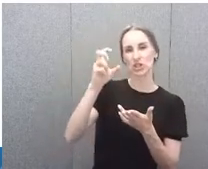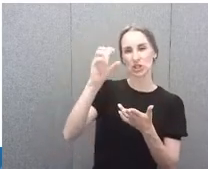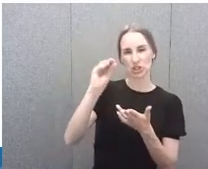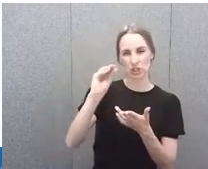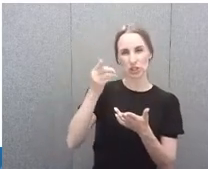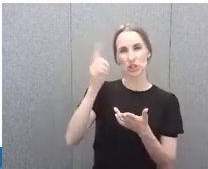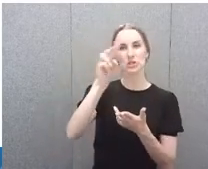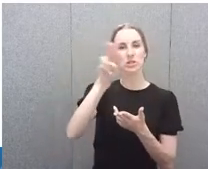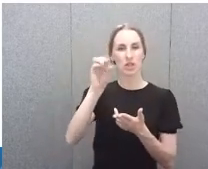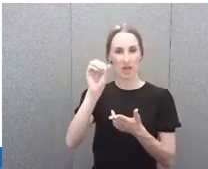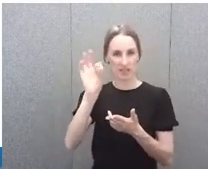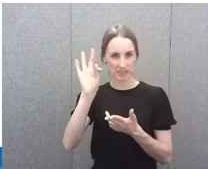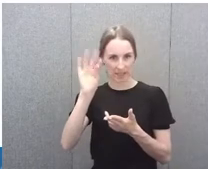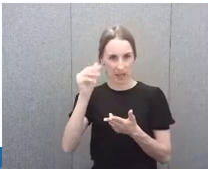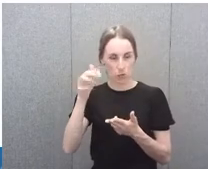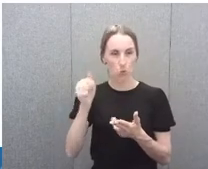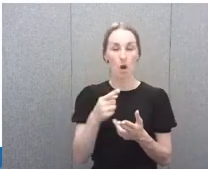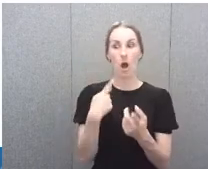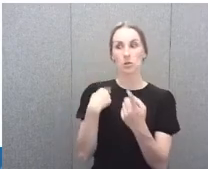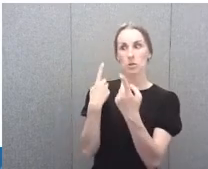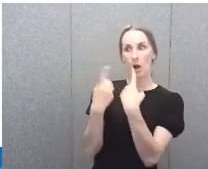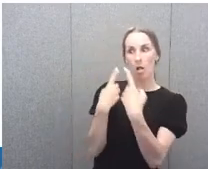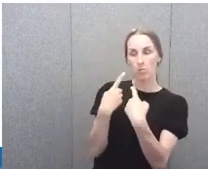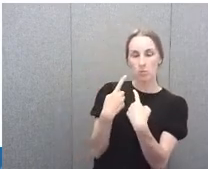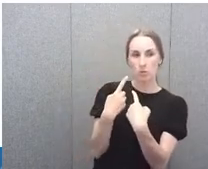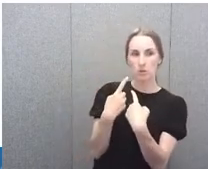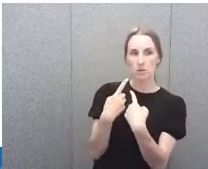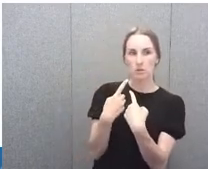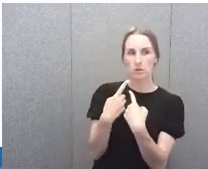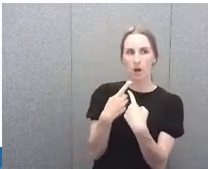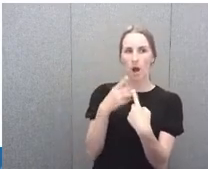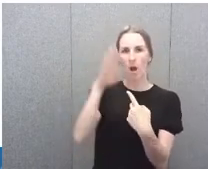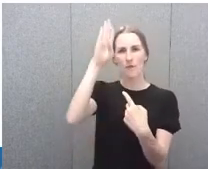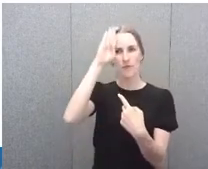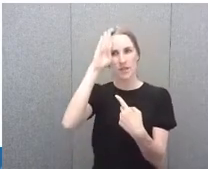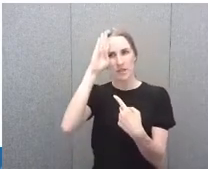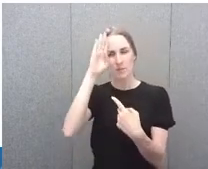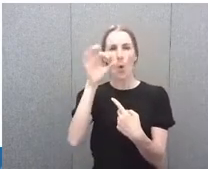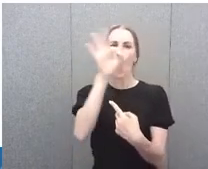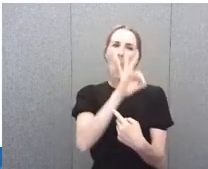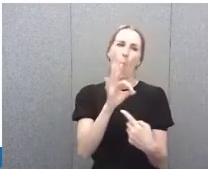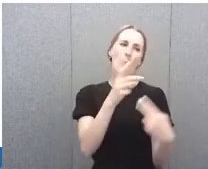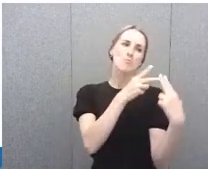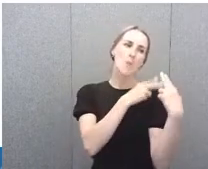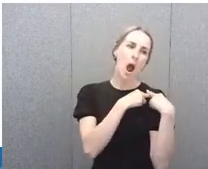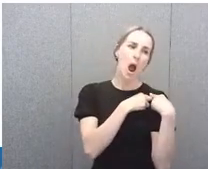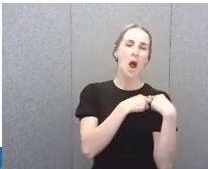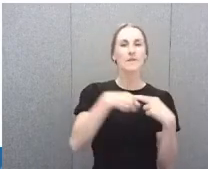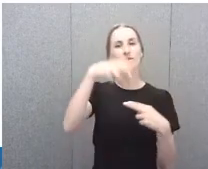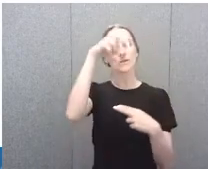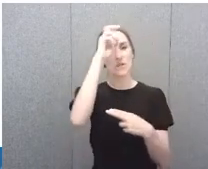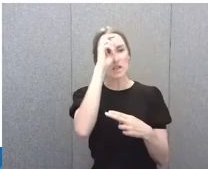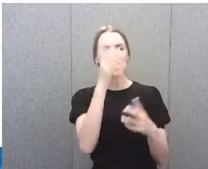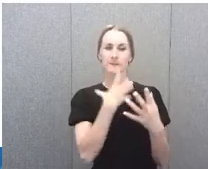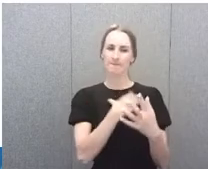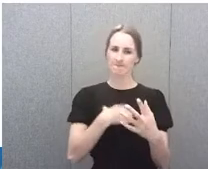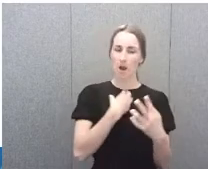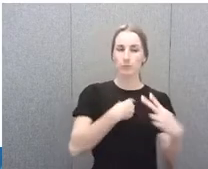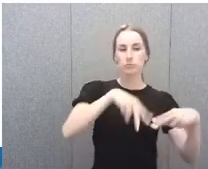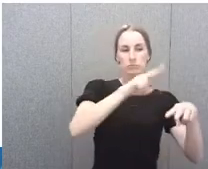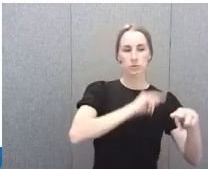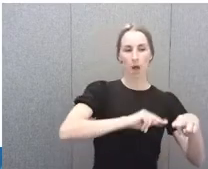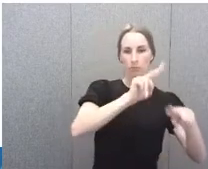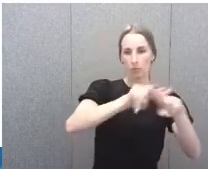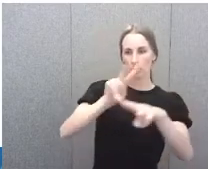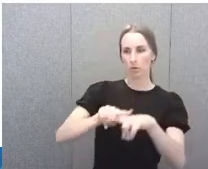одну фразу, которая у меня зафиксировалась. Он сказал: когда я говорю с мужчинами об определенных должностях в правительстве или